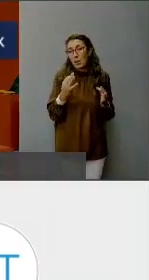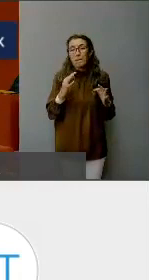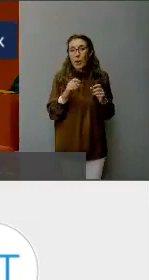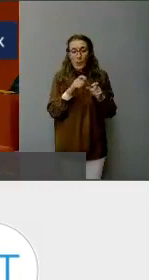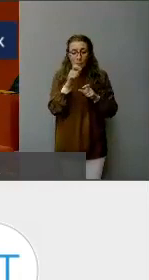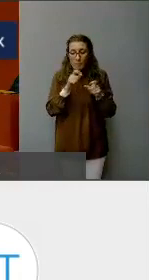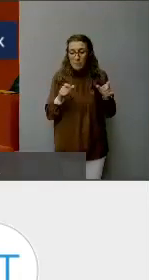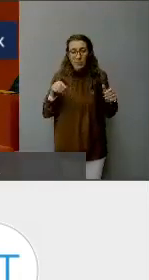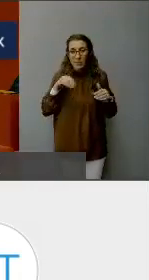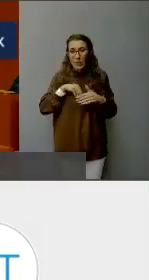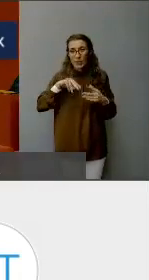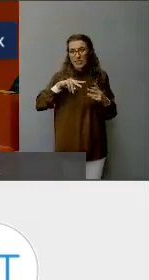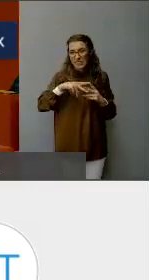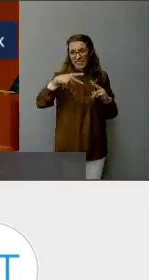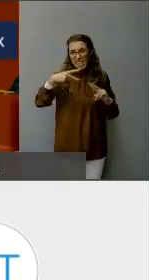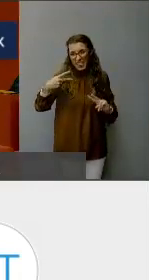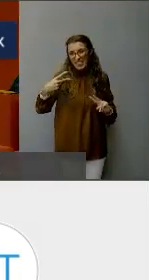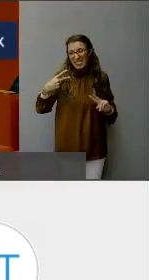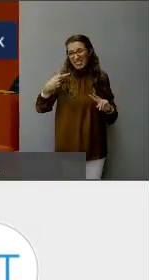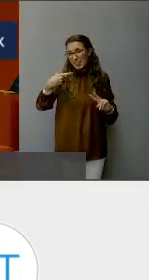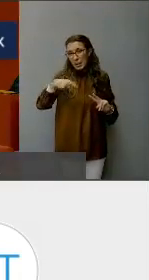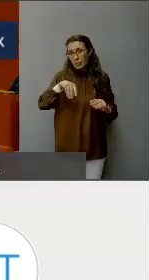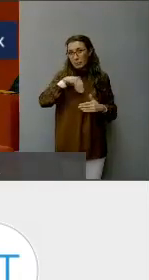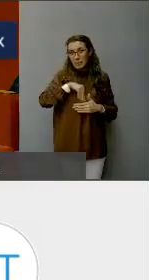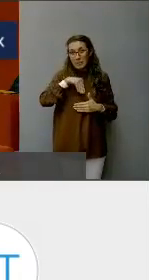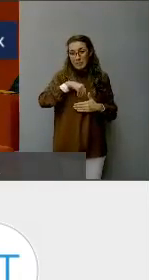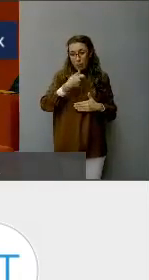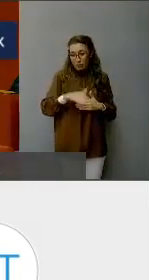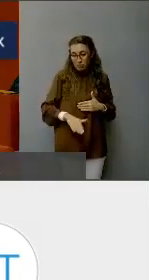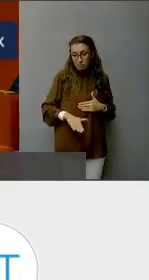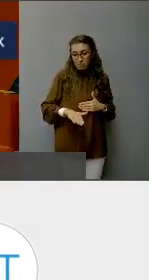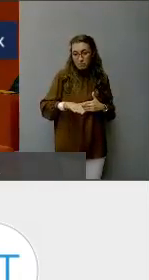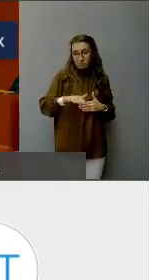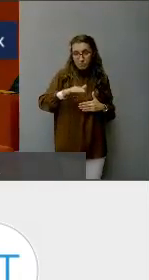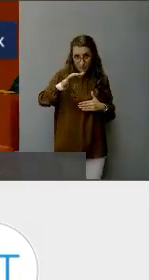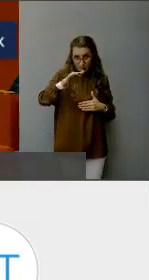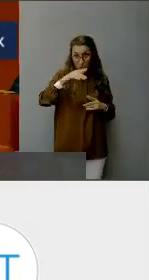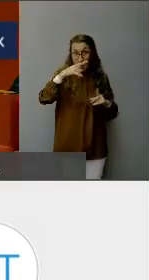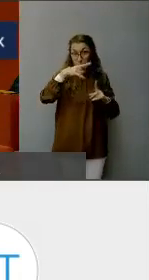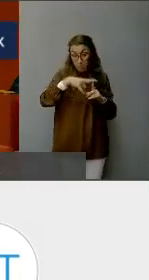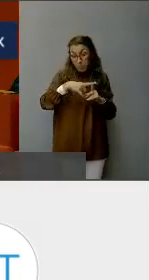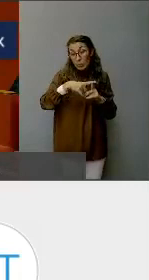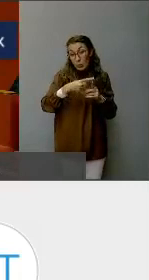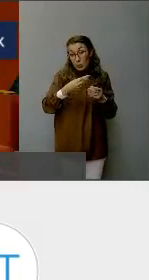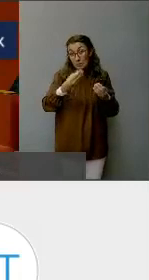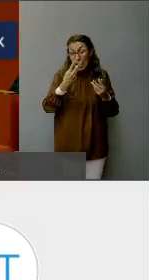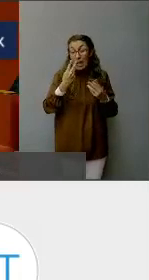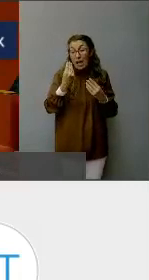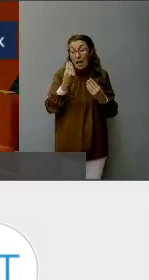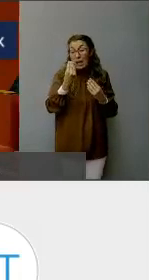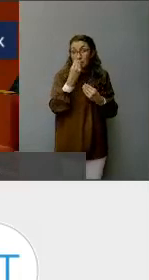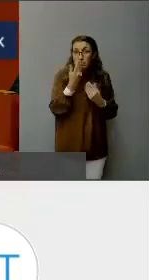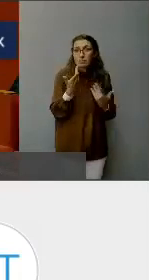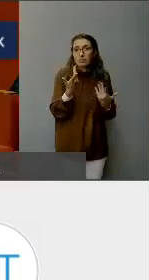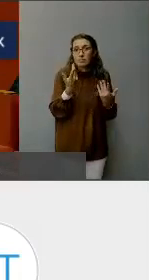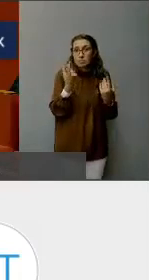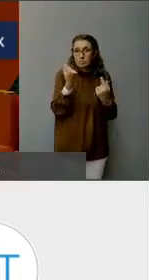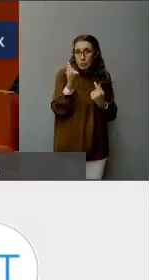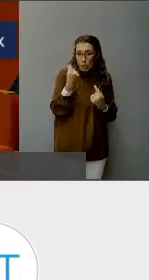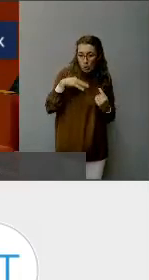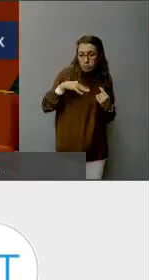in particolare perché poi sinonimo di sostentamento si tratta naturalmente gli agricoltori delle relative famiglie